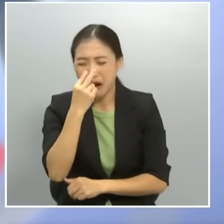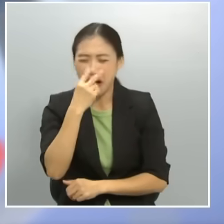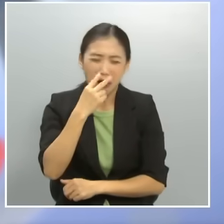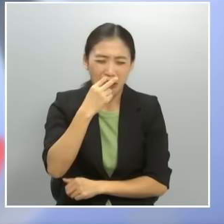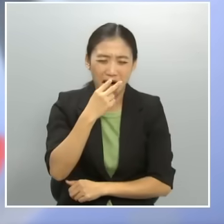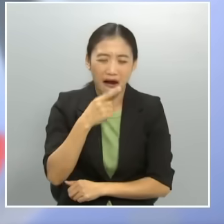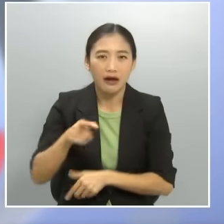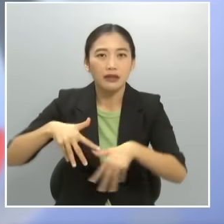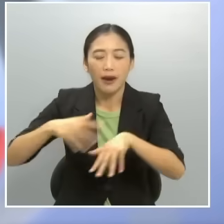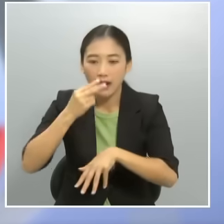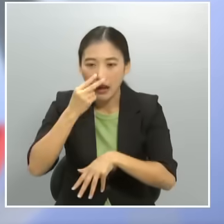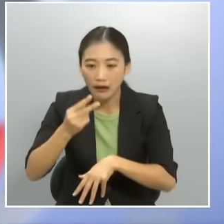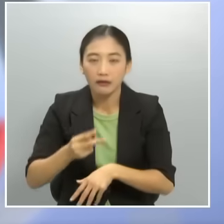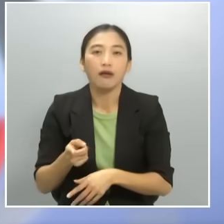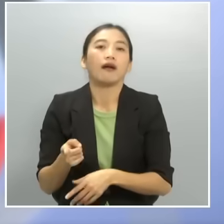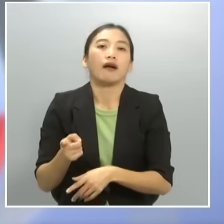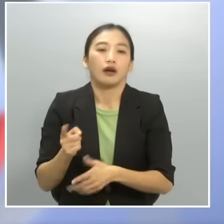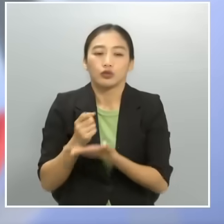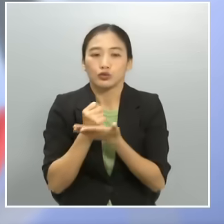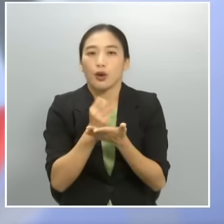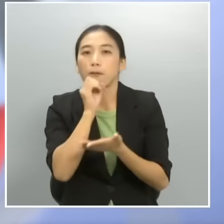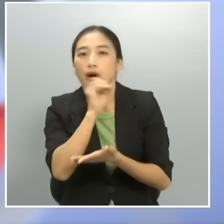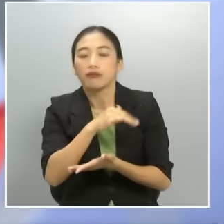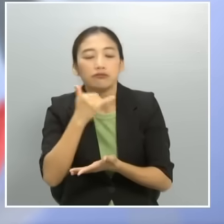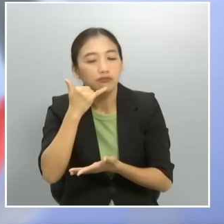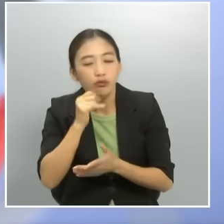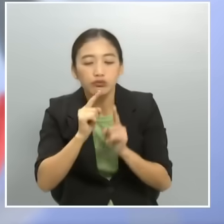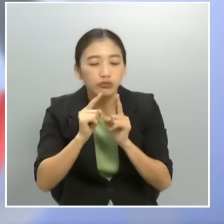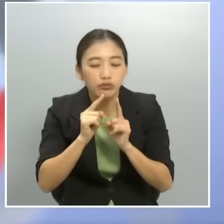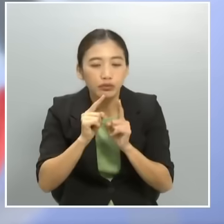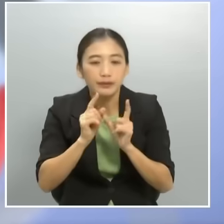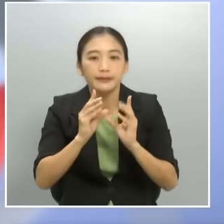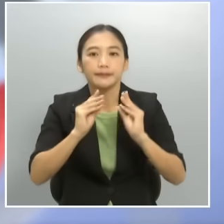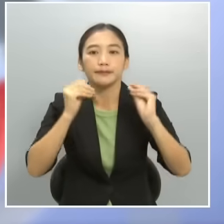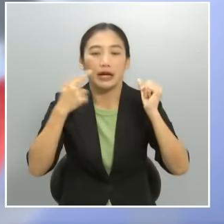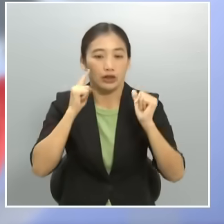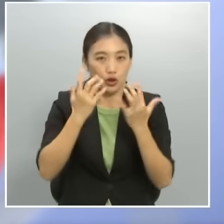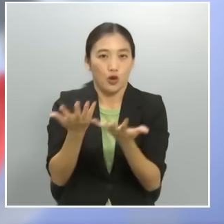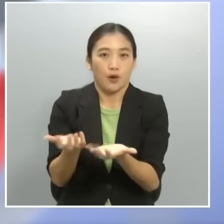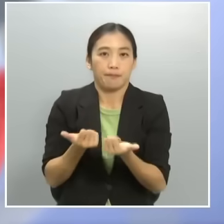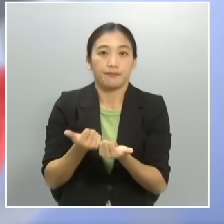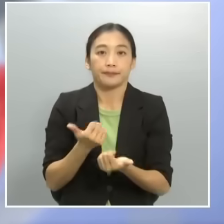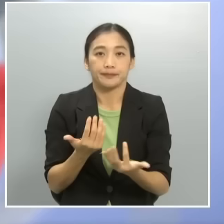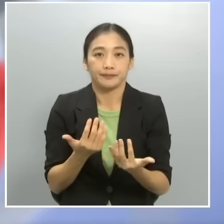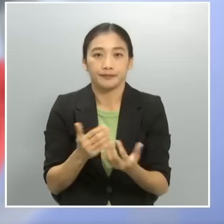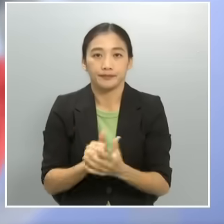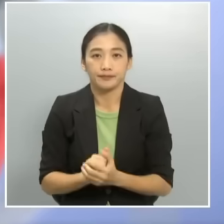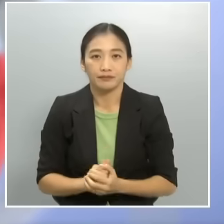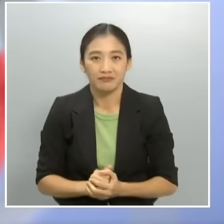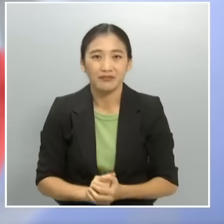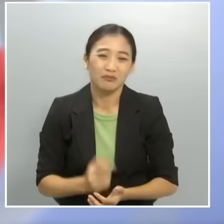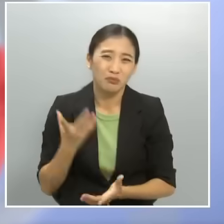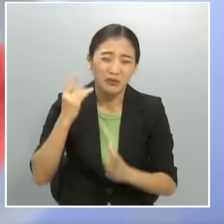ค่ะแล้วเมื่อคืนนี้ไม่รู้ตะเวนไปไหนต่อไหนมานะคะน่าจะเพลียมากด้วย ต้องฝากบอกทางโรงเรียนด้วยอา